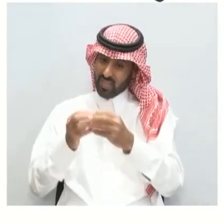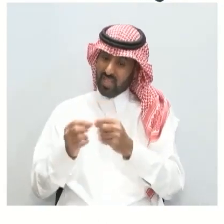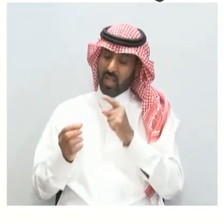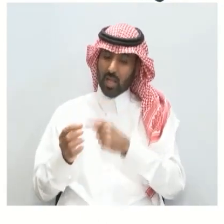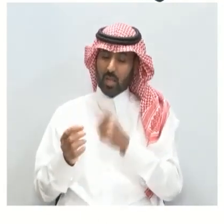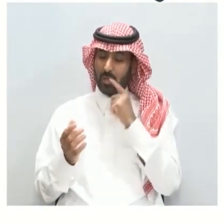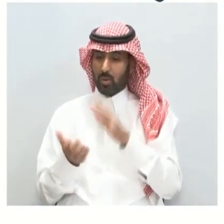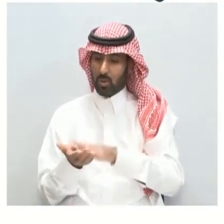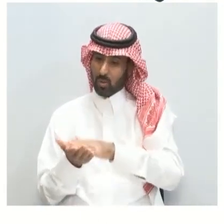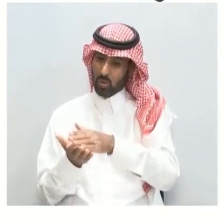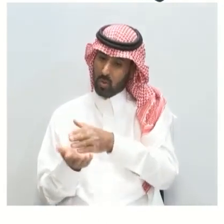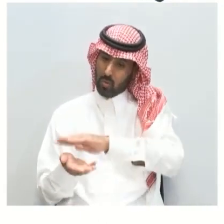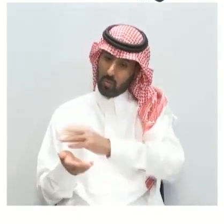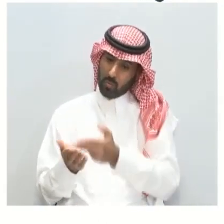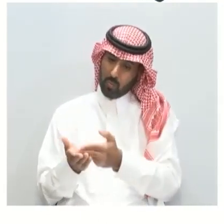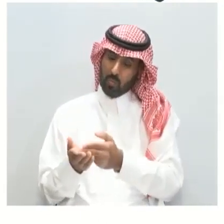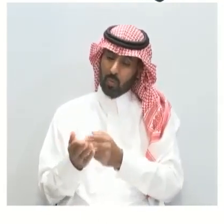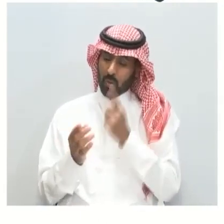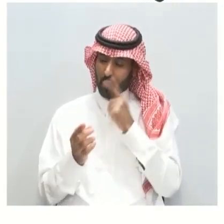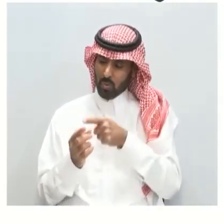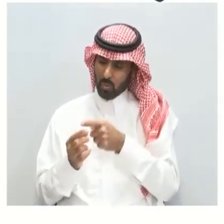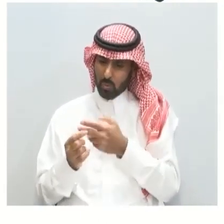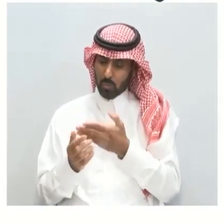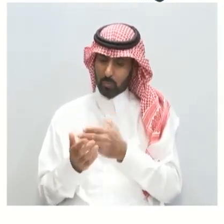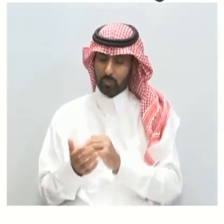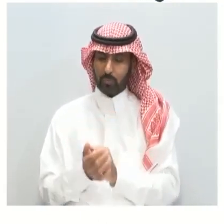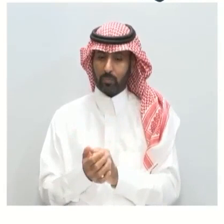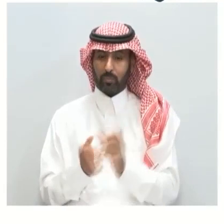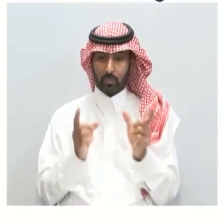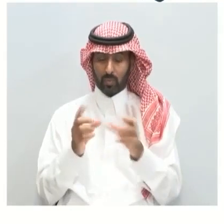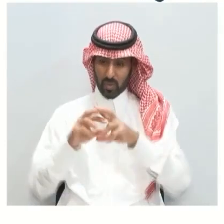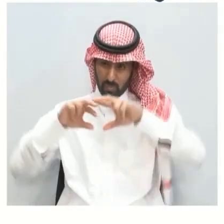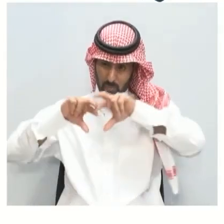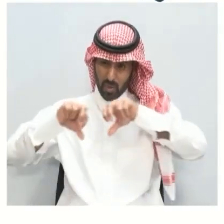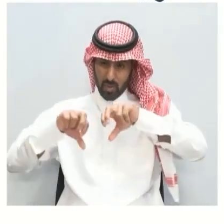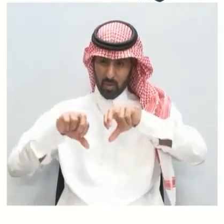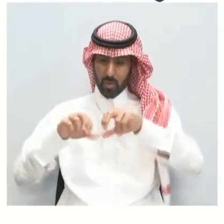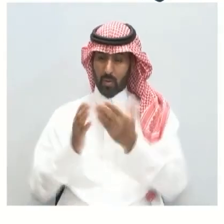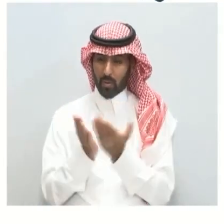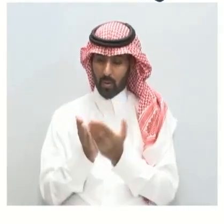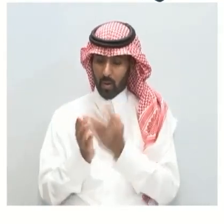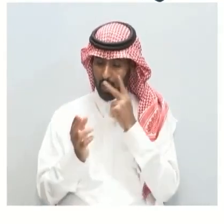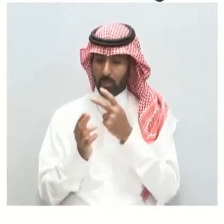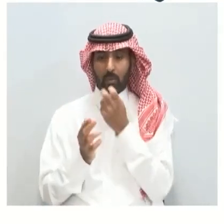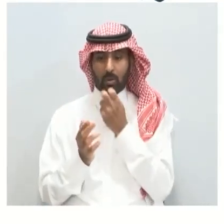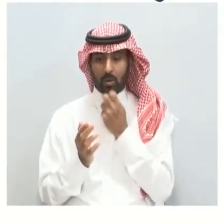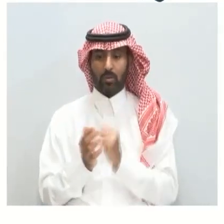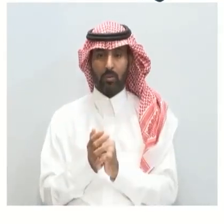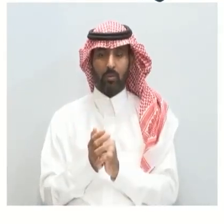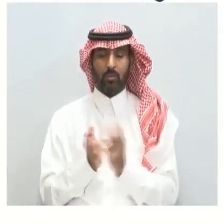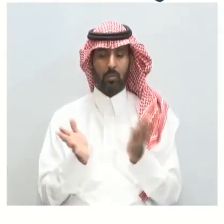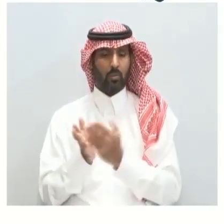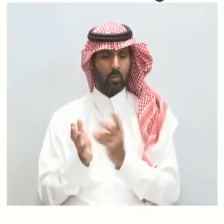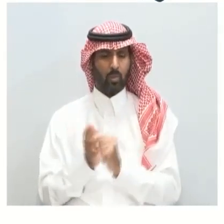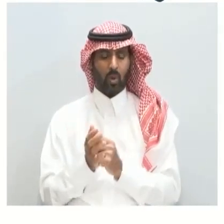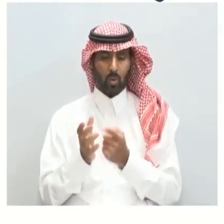وناسخه ومنسوخه ودفع الشبه عنه اذا هذه الابحاث الابحاث المتعلقه بالقران الكريم من حيث